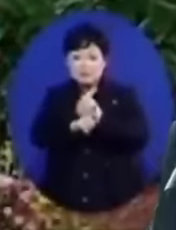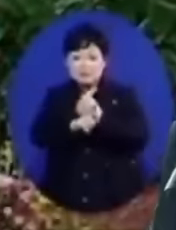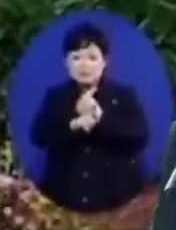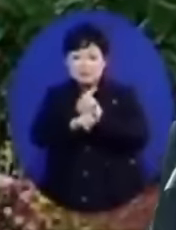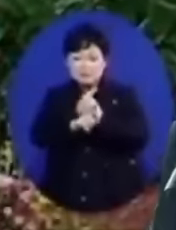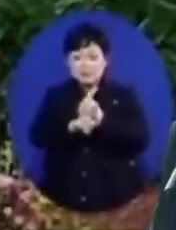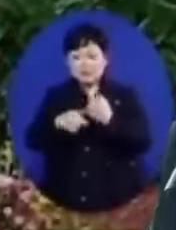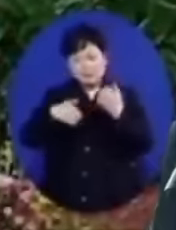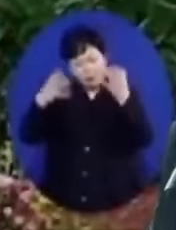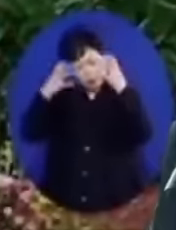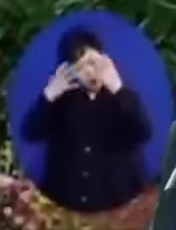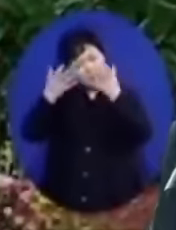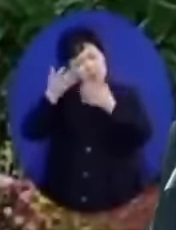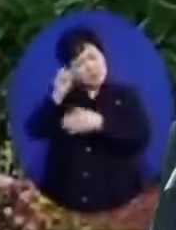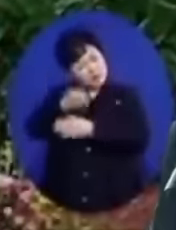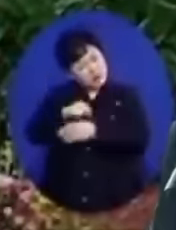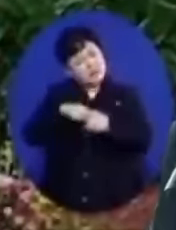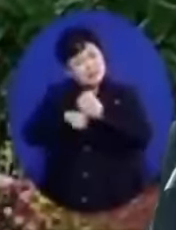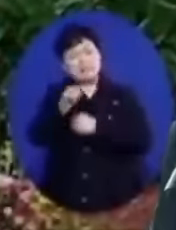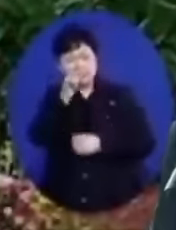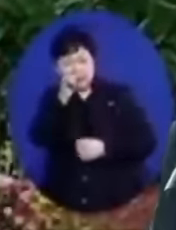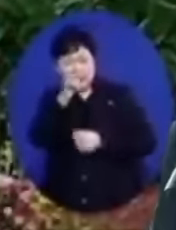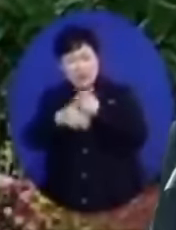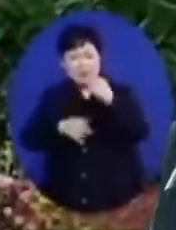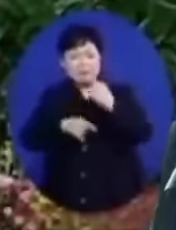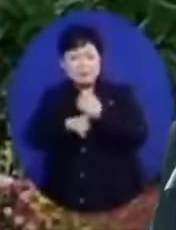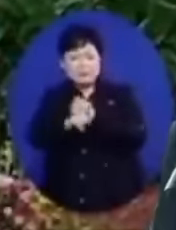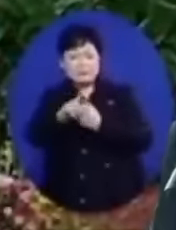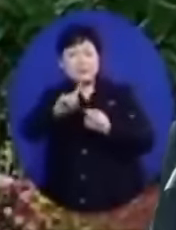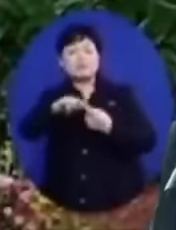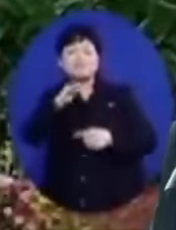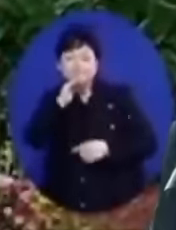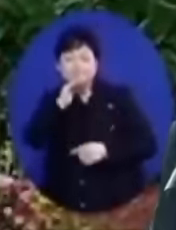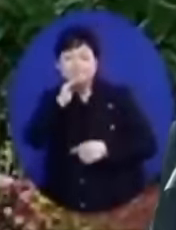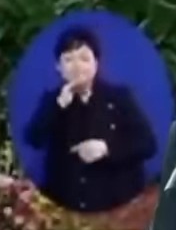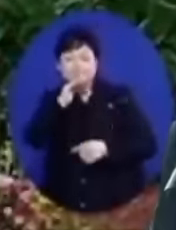고난을 내게 보낼 때는 무슨 뜻이 있을 것이니 하나님의 뜻을 기다리자.